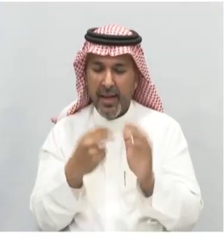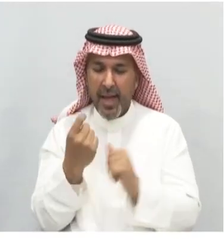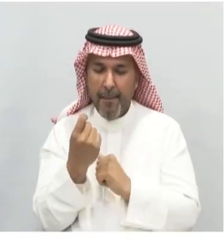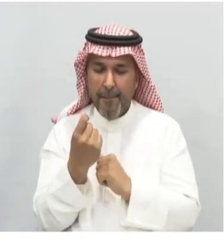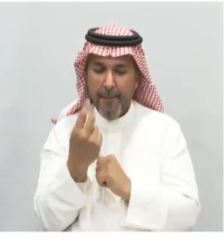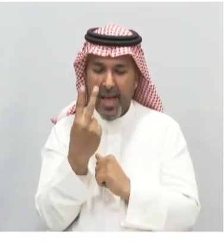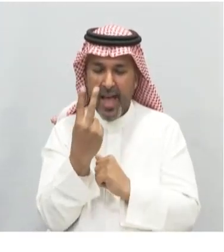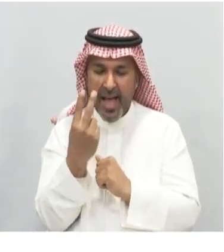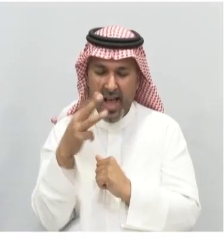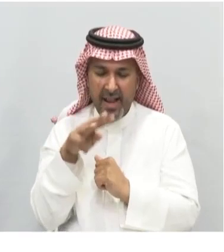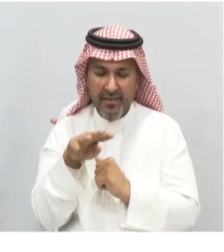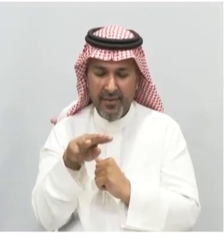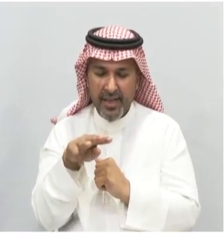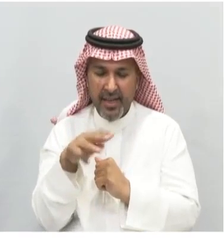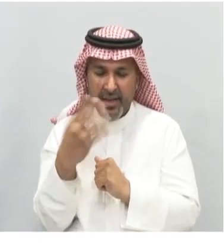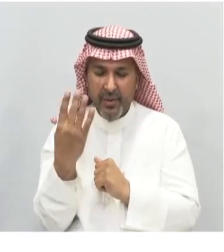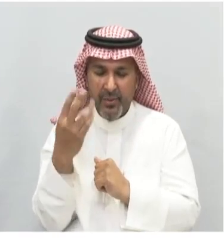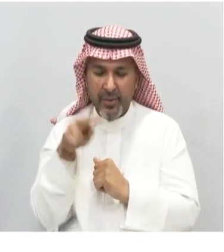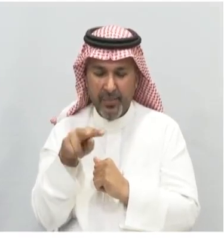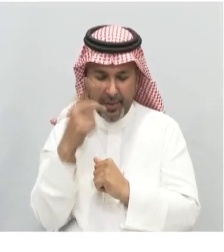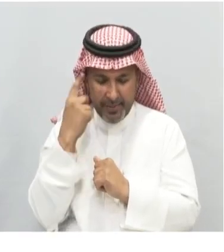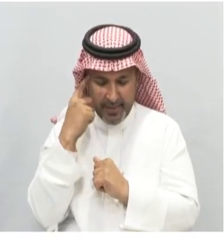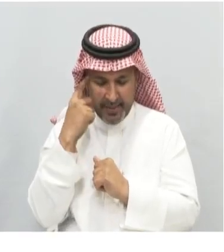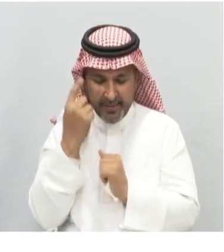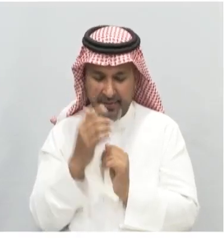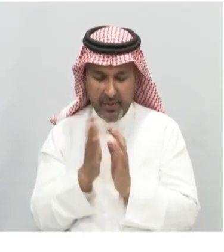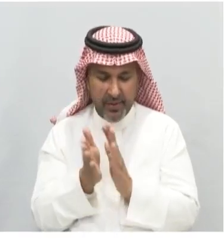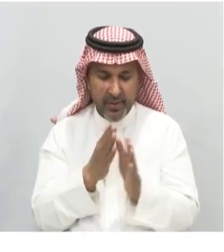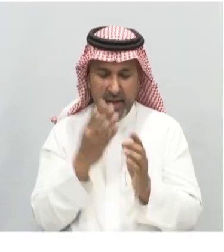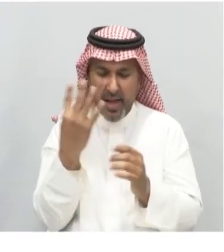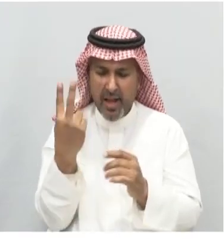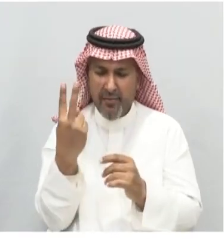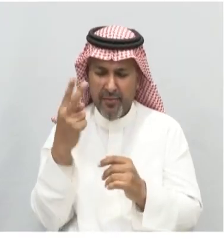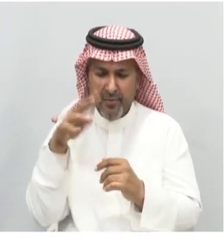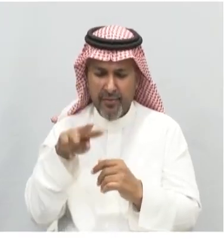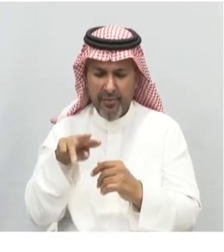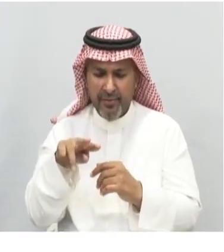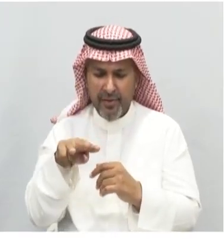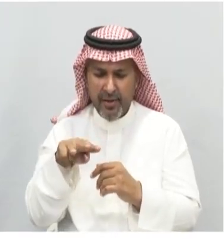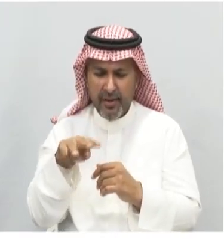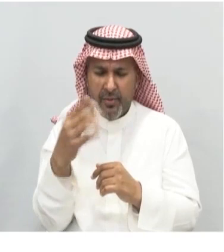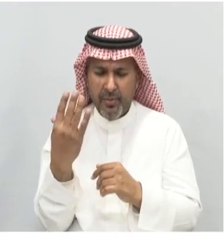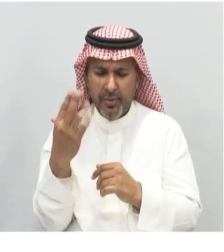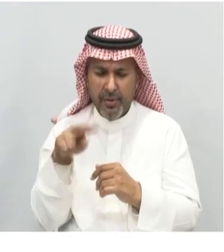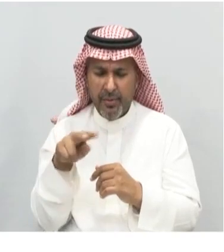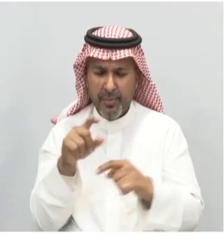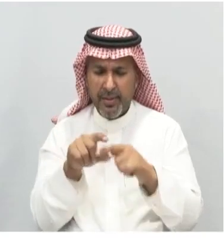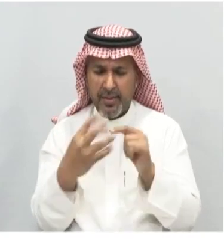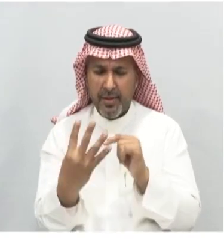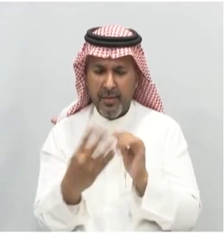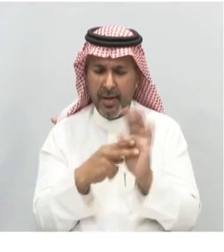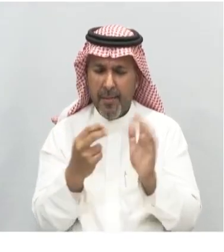تسا 2400 بارك الله فيكم وهنا 2400 ت 4 تسا